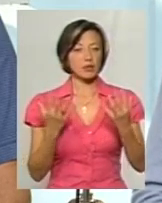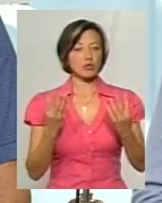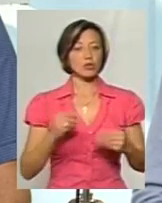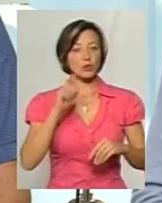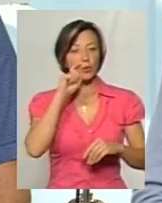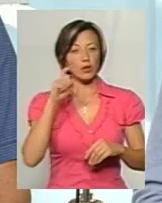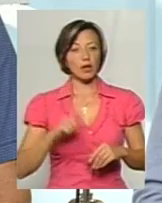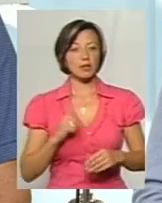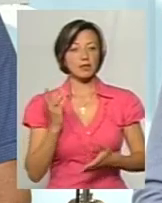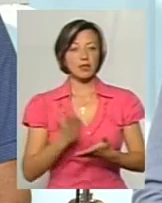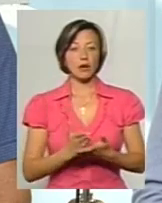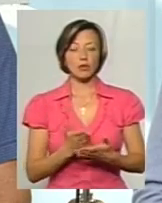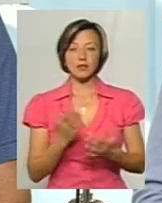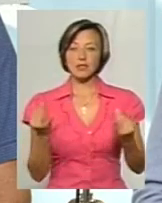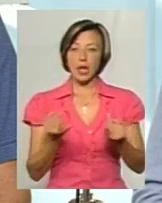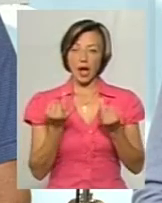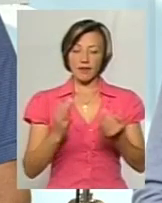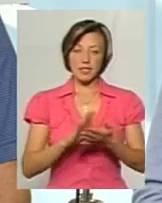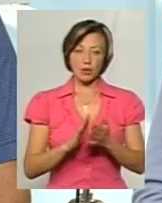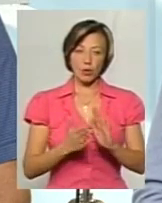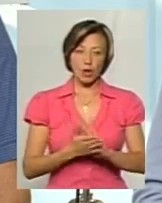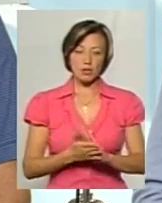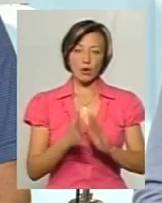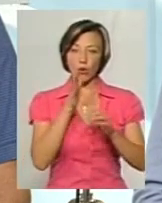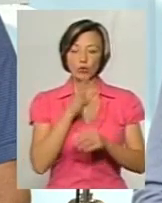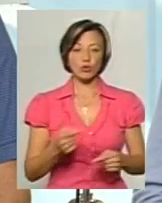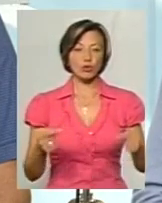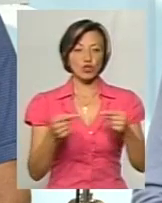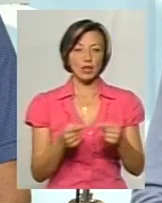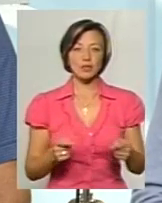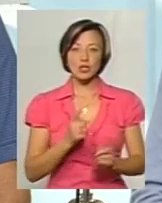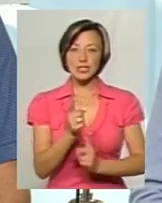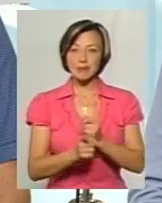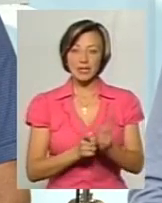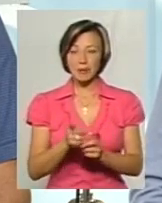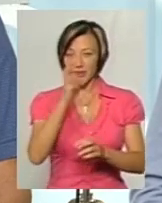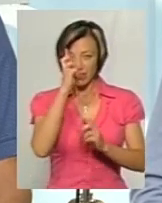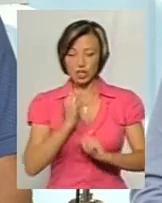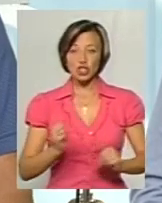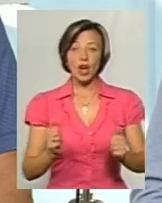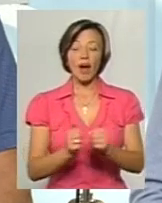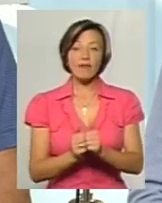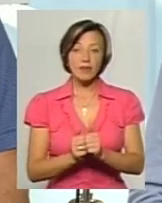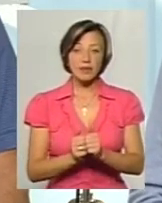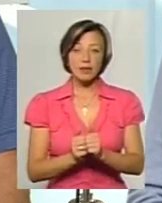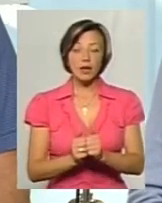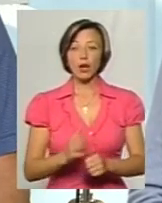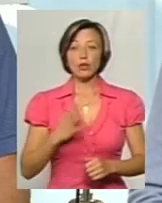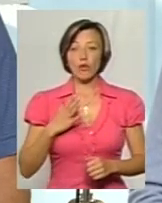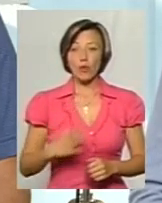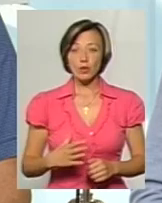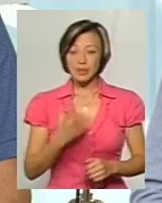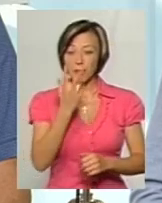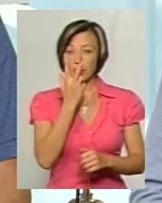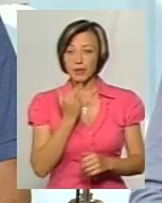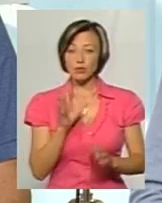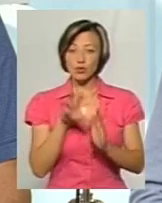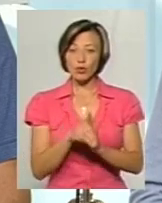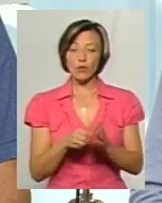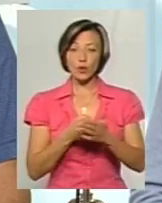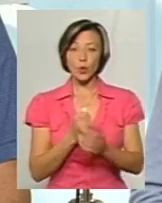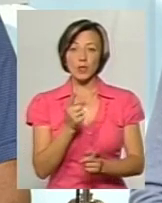Україна знаходиться в дуже цікавій ситуації, одночасно зі змінами в державі їй доводиться пристосовуватися до змін